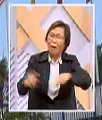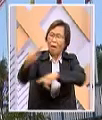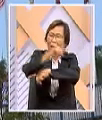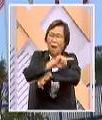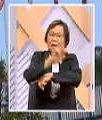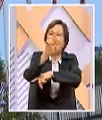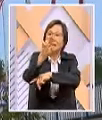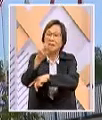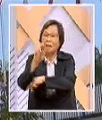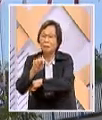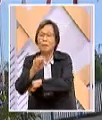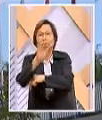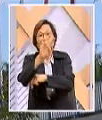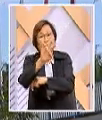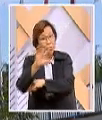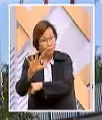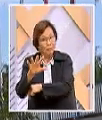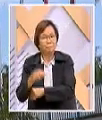RTM ke-75.